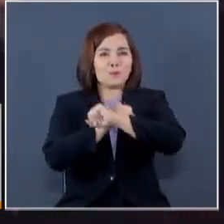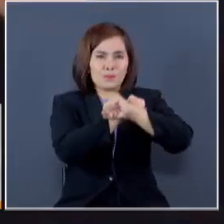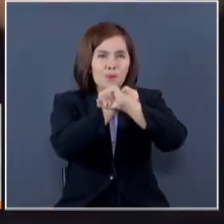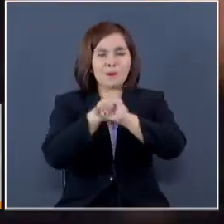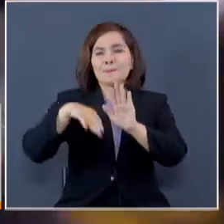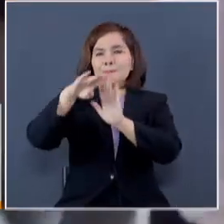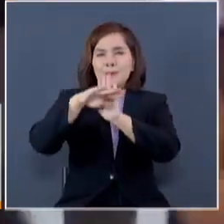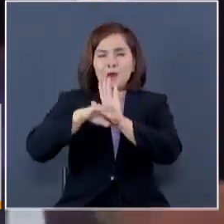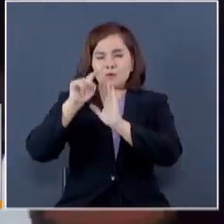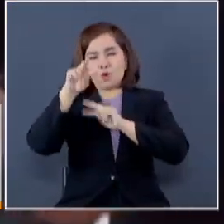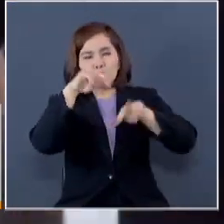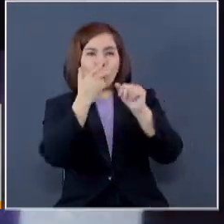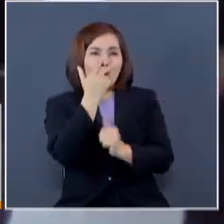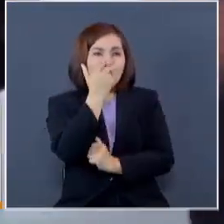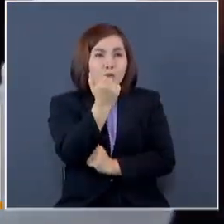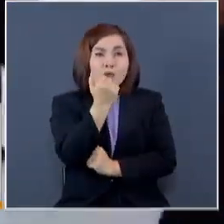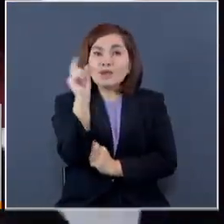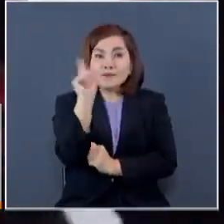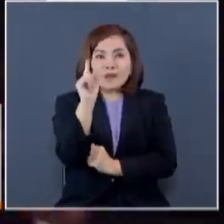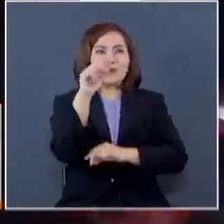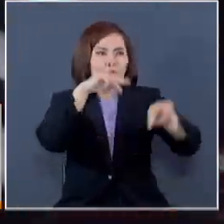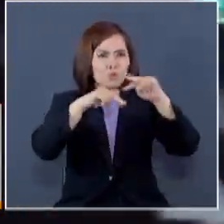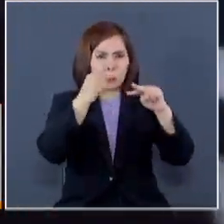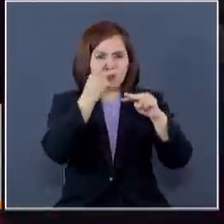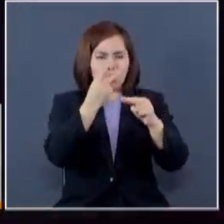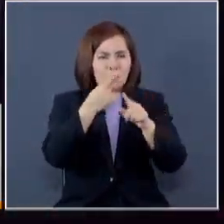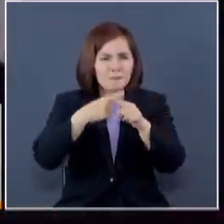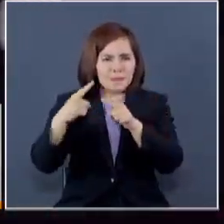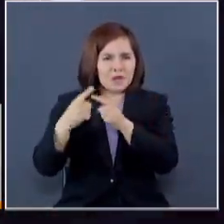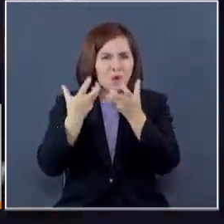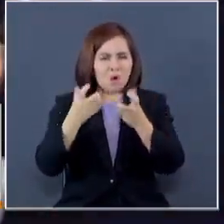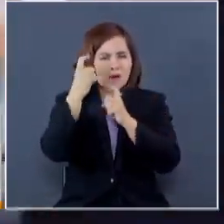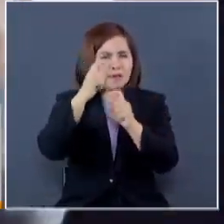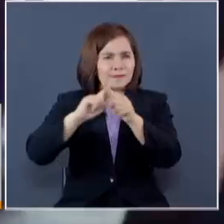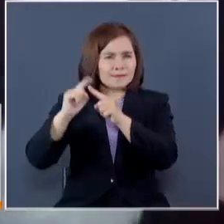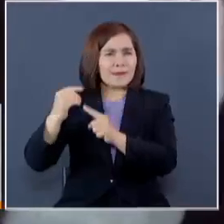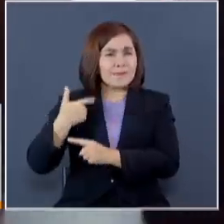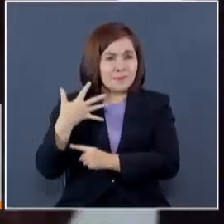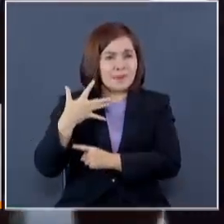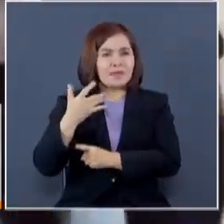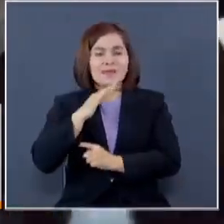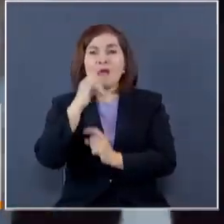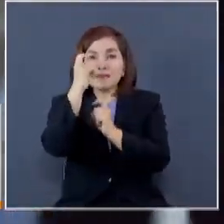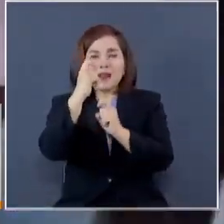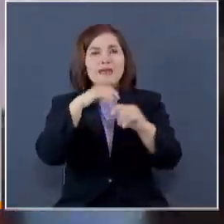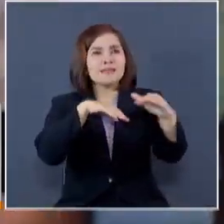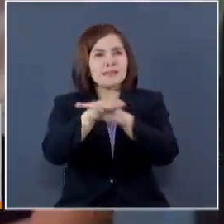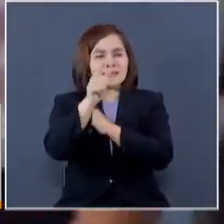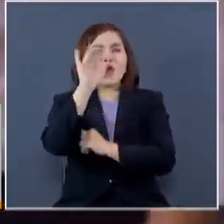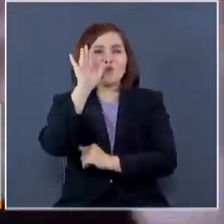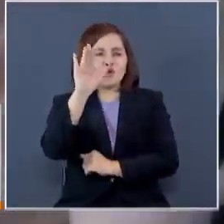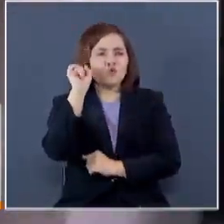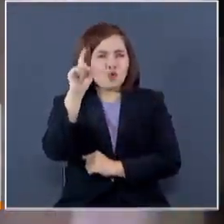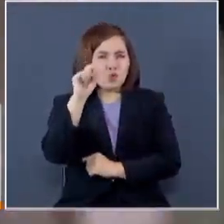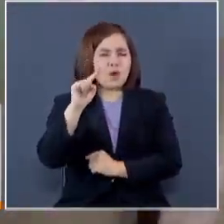มครับก็ต้องคุมเข้มเรื่องของการตรวจอาวุธนะฮะแล้วก็จัดทางออกฉุกเฉินนะครับ8ทางแล้วก็ป้ายเตือน3ภาษาด้วยนี่เมื่อวาน